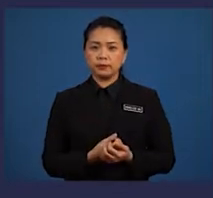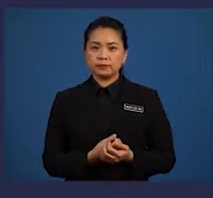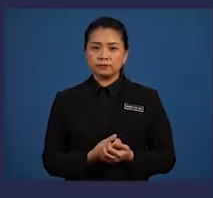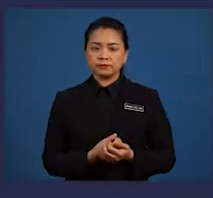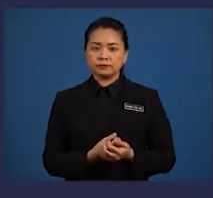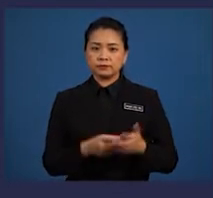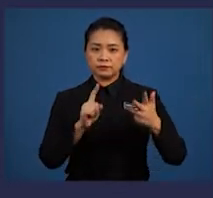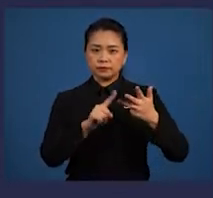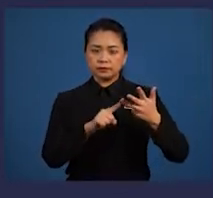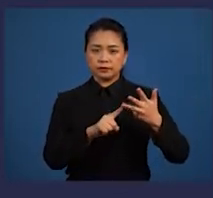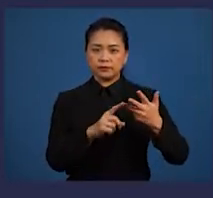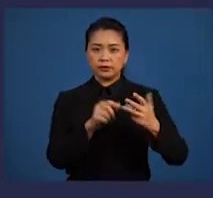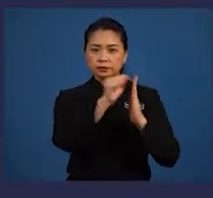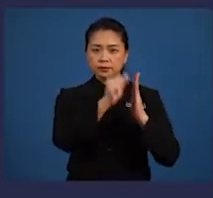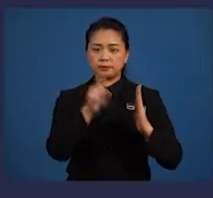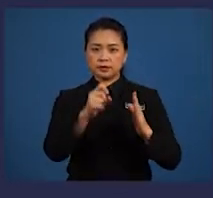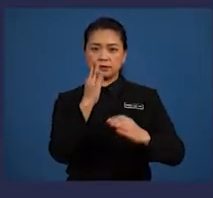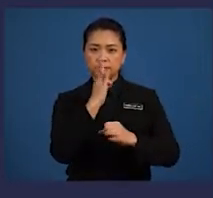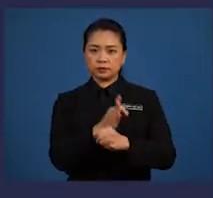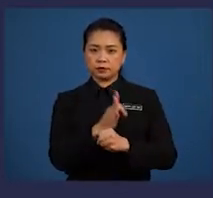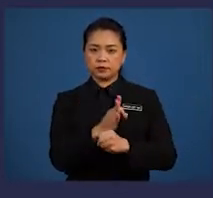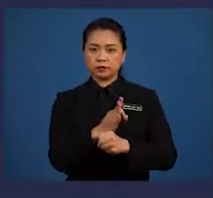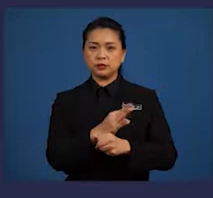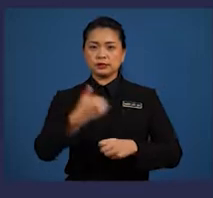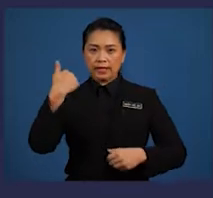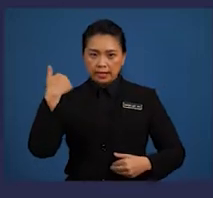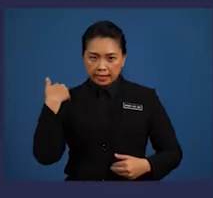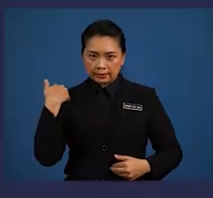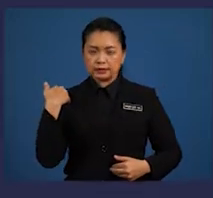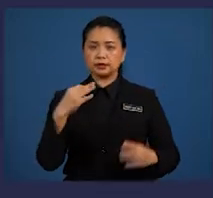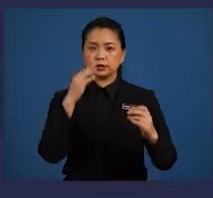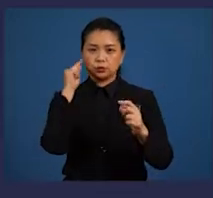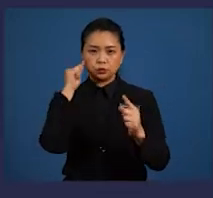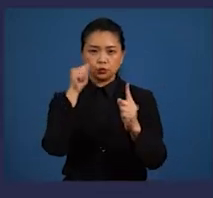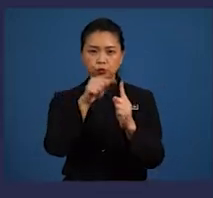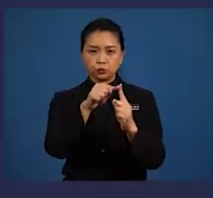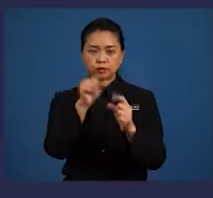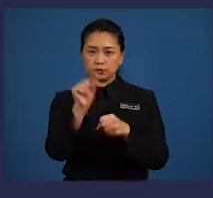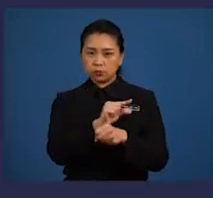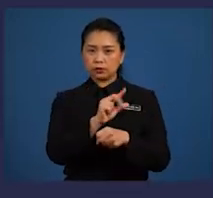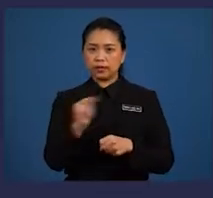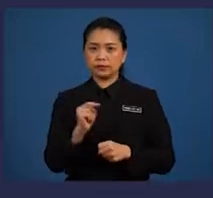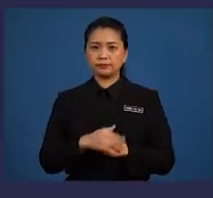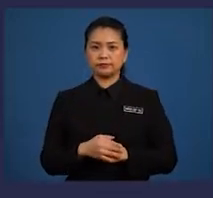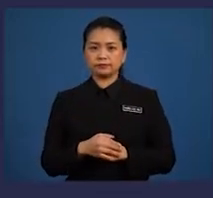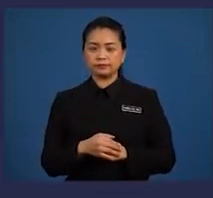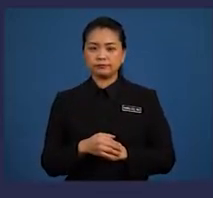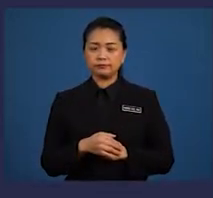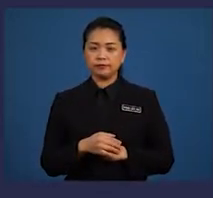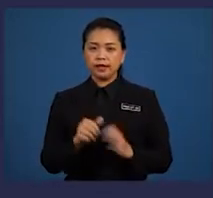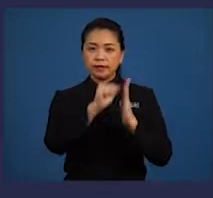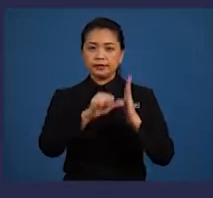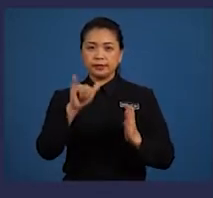media tersebut animasi miskin ah berfungsi dan mempunyai tujuan penggunaan animasi